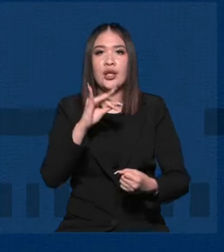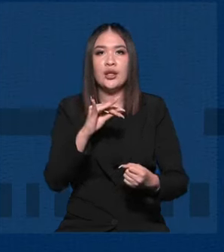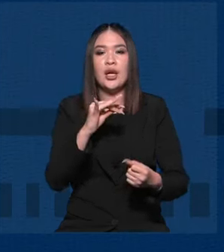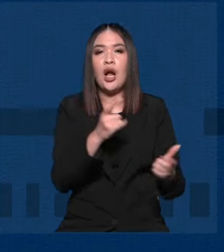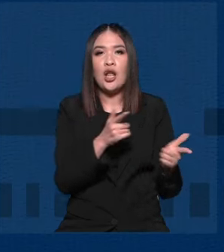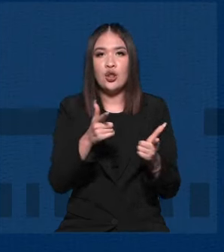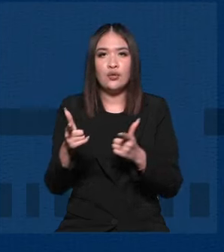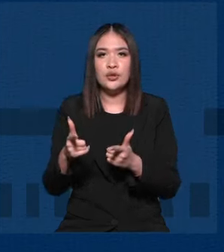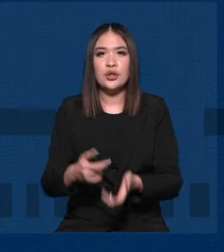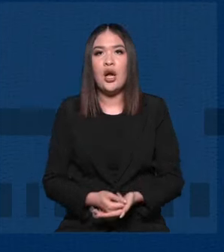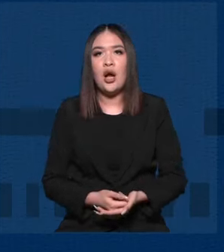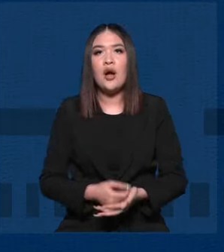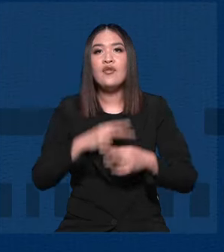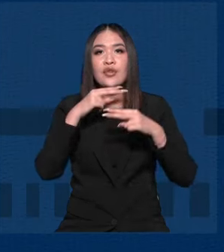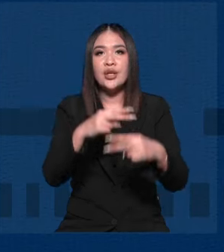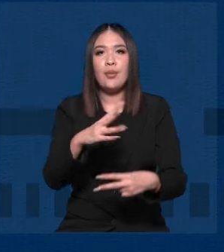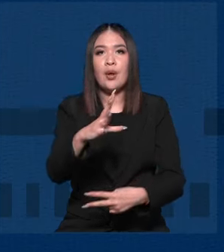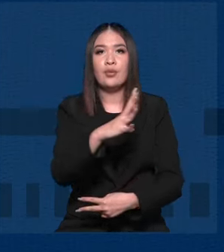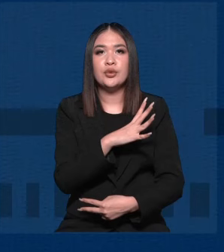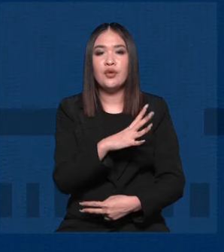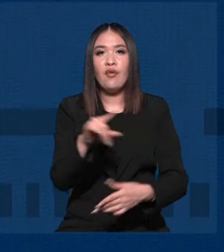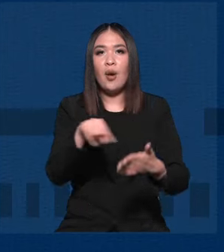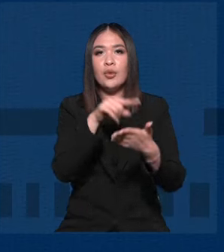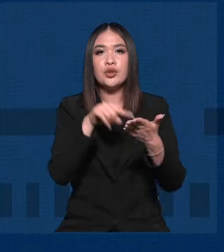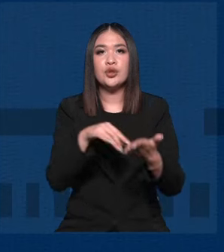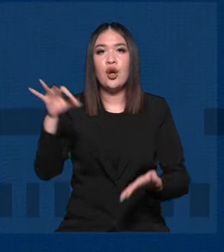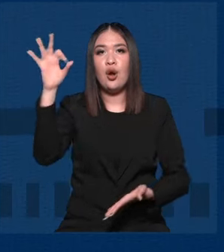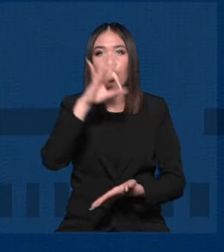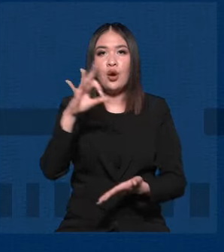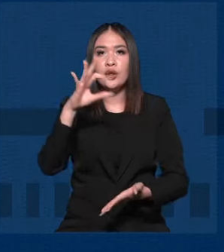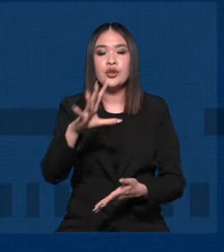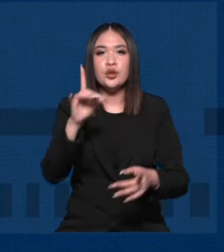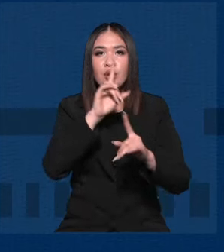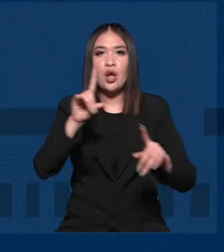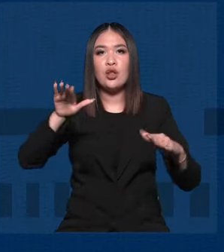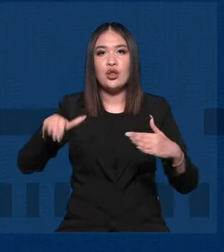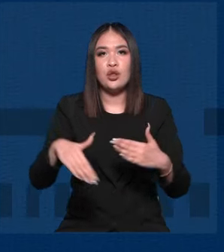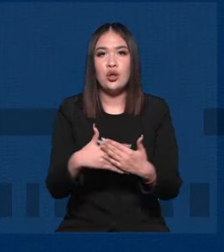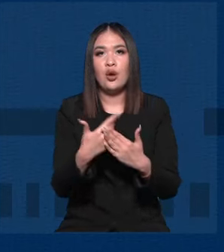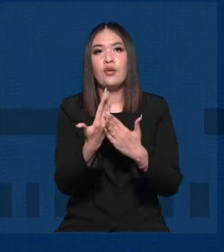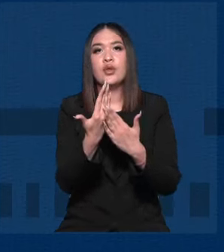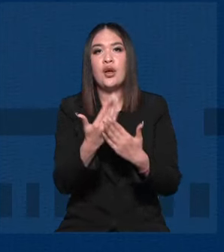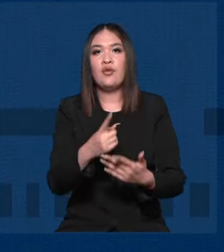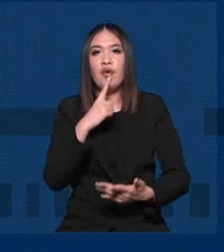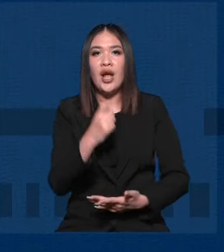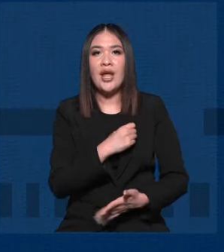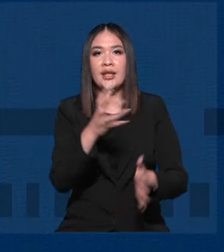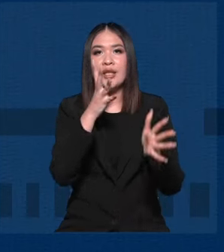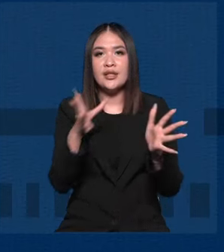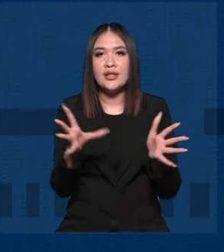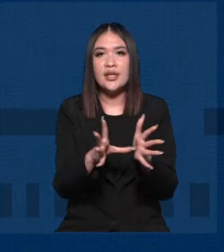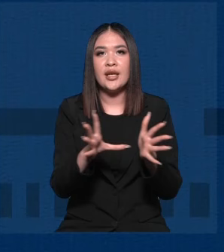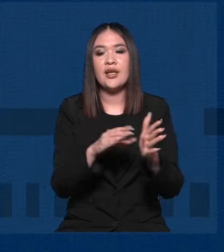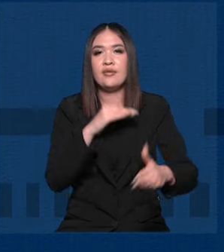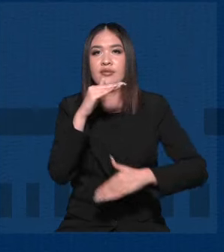мобилизационной готовности. Особое внимание было уделено вопросам оснащения современными образцами вооружения и военной техники,